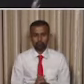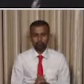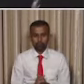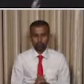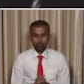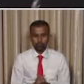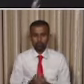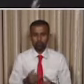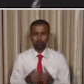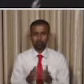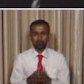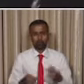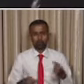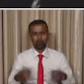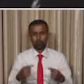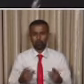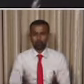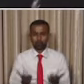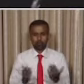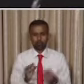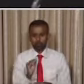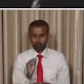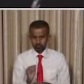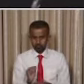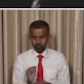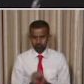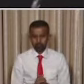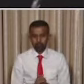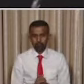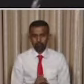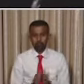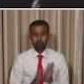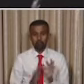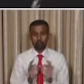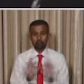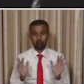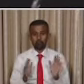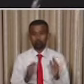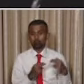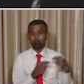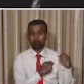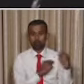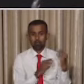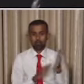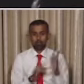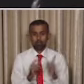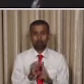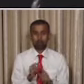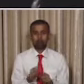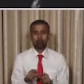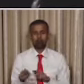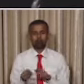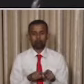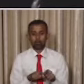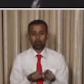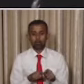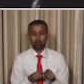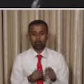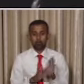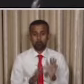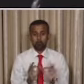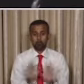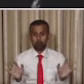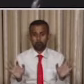විදියට වාද විවාද කරගත්තත් මාධ්‍ය විෂය භාර අමාත්‍යවරයා වශයෙන් මාධ්‍යකරුවන්ට